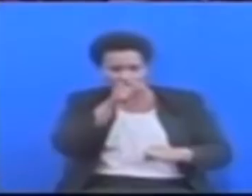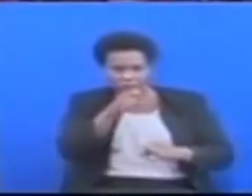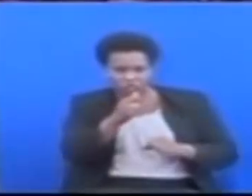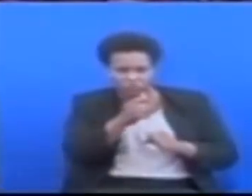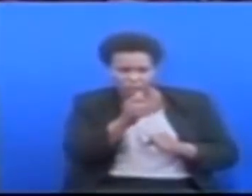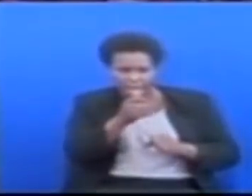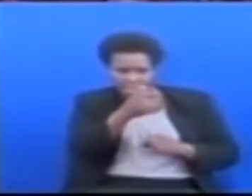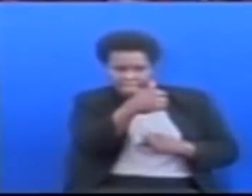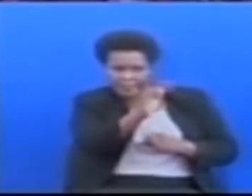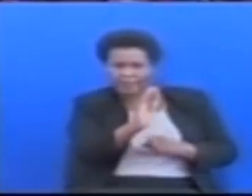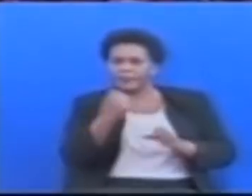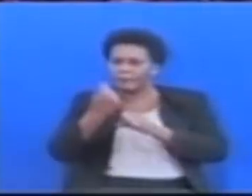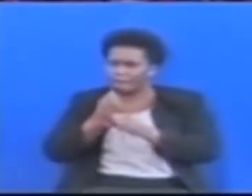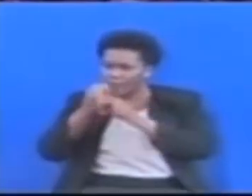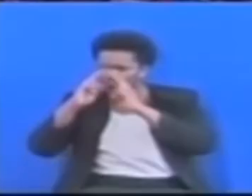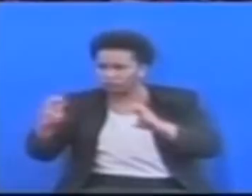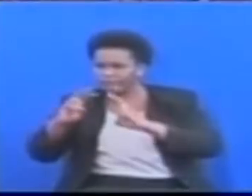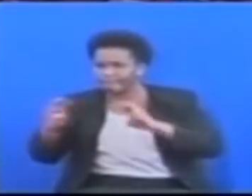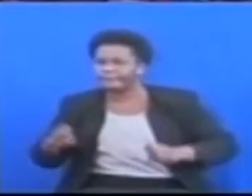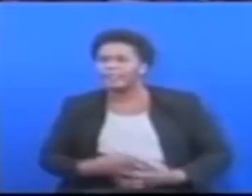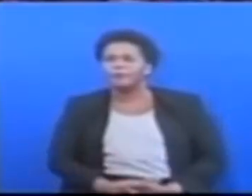utafiti. Majibu kwa swali la